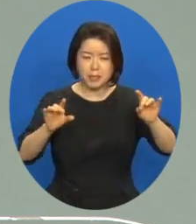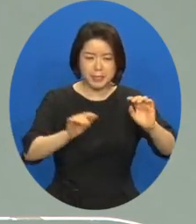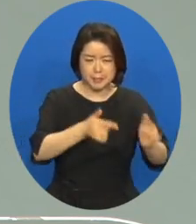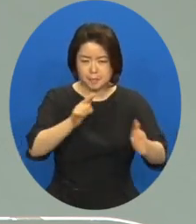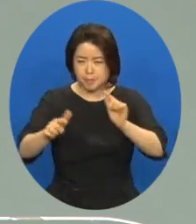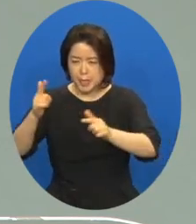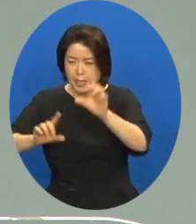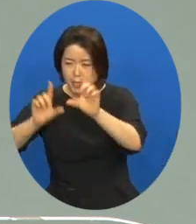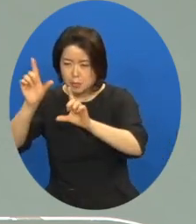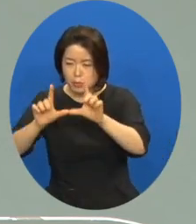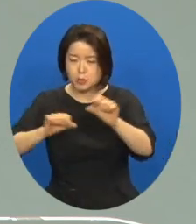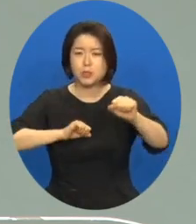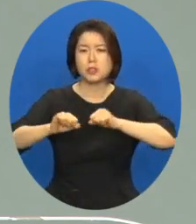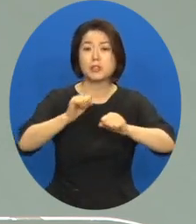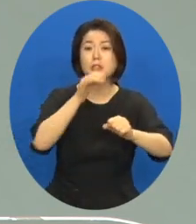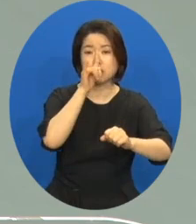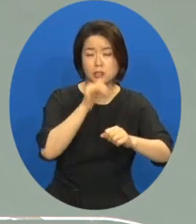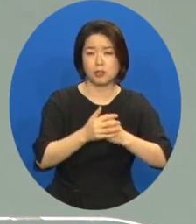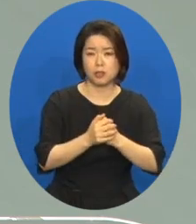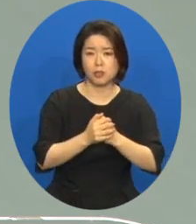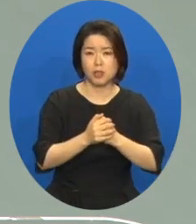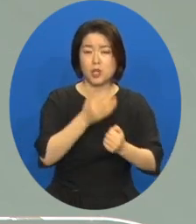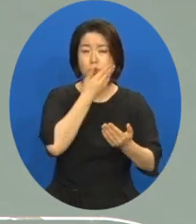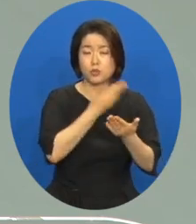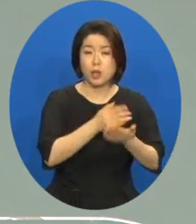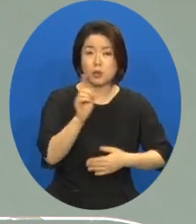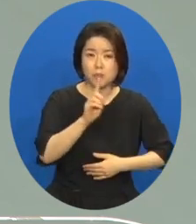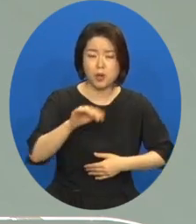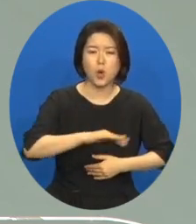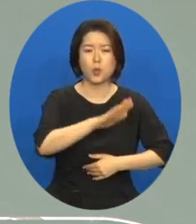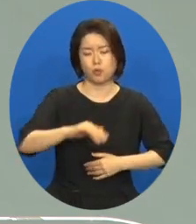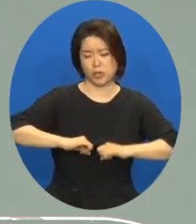역사하시겠지만 중요한 것은 순종이에요. 성령님께서